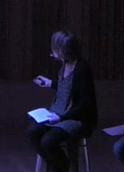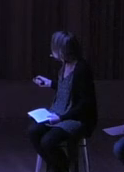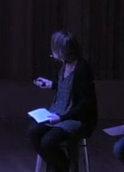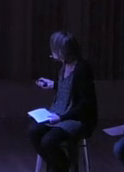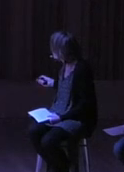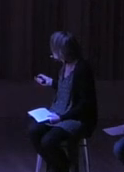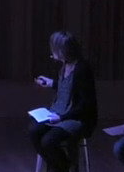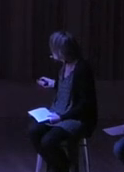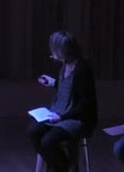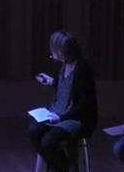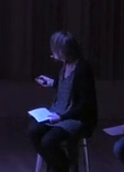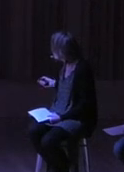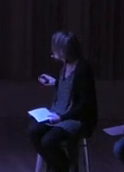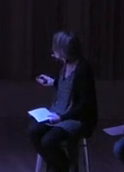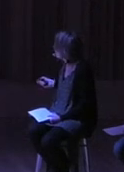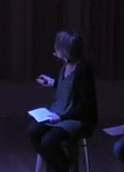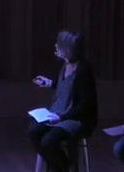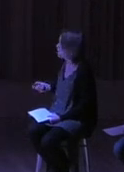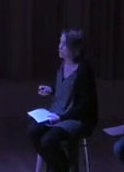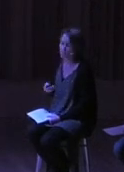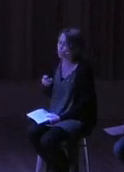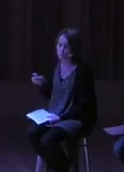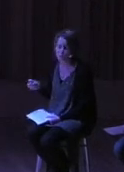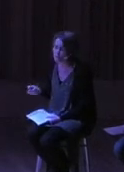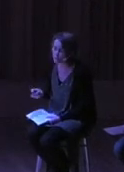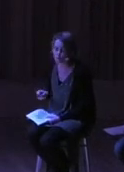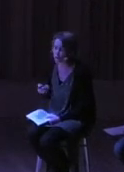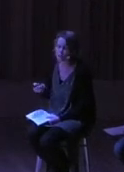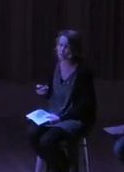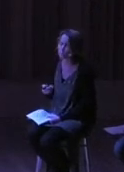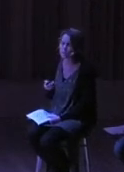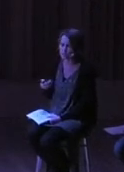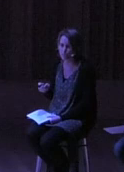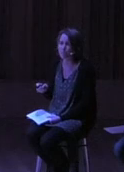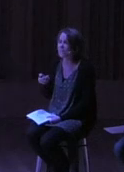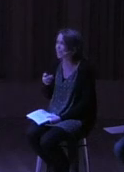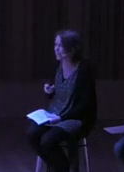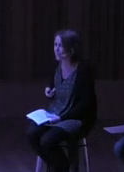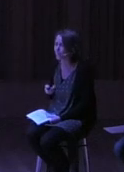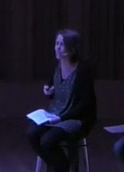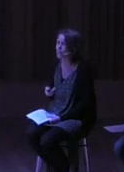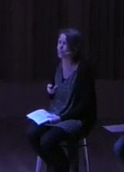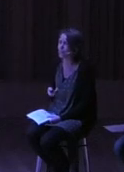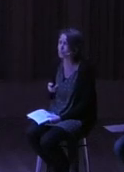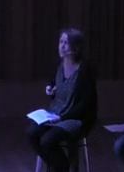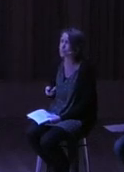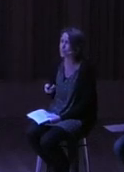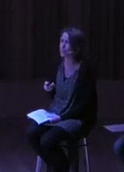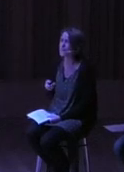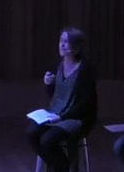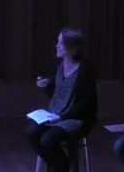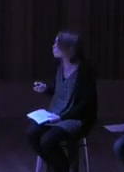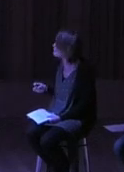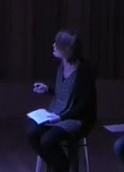hi ha tot un sistema ara que s'està implementant a moltes ciutats del nord d'Europa, ja s'està implementant, aquí al clima